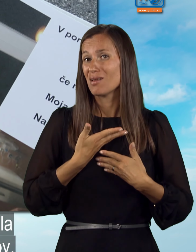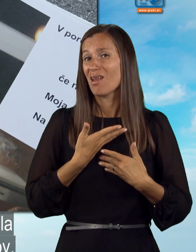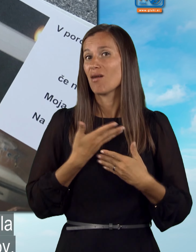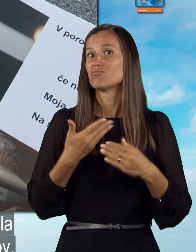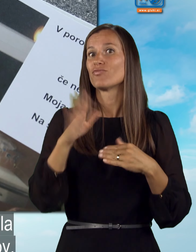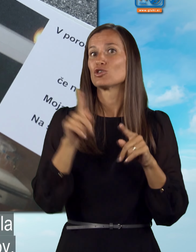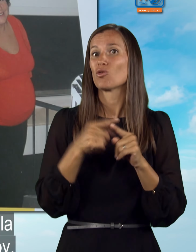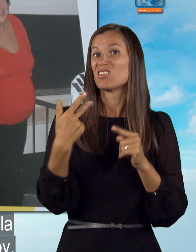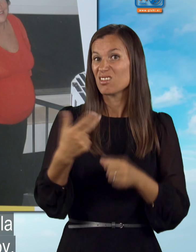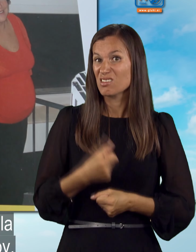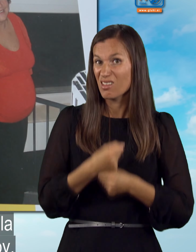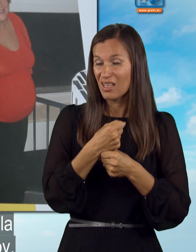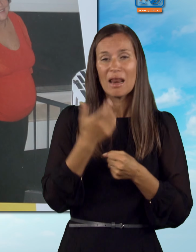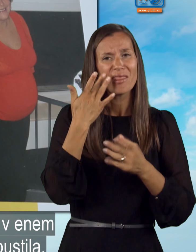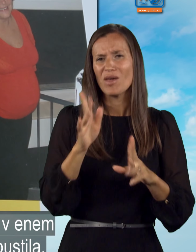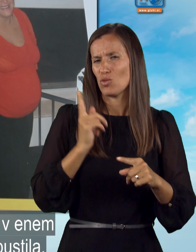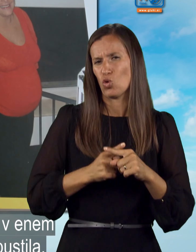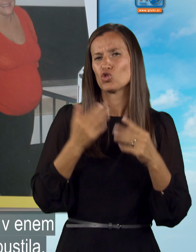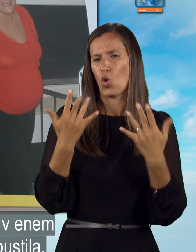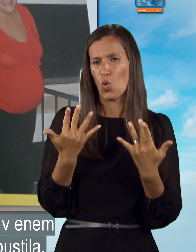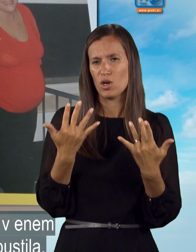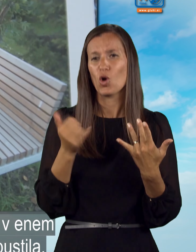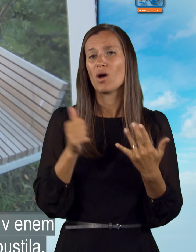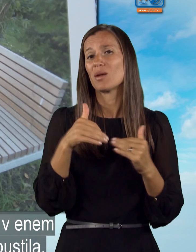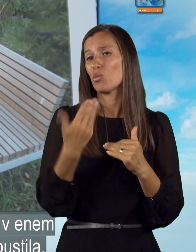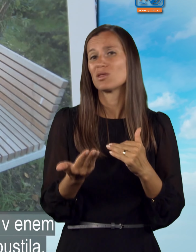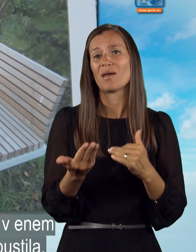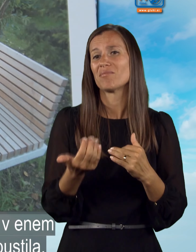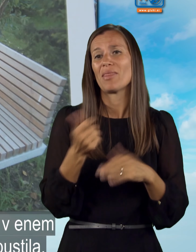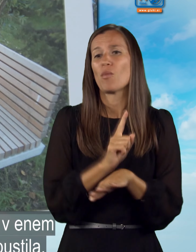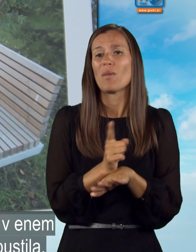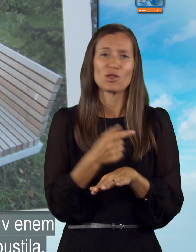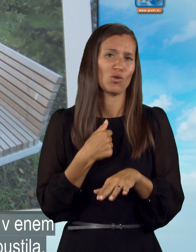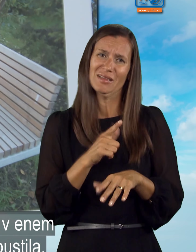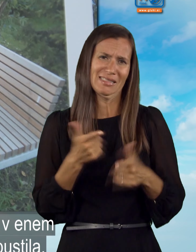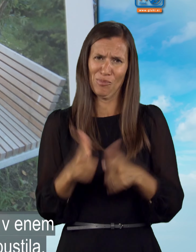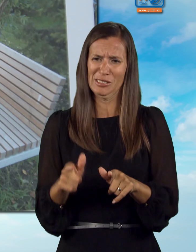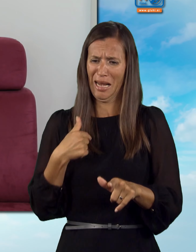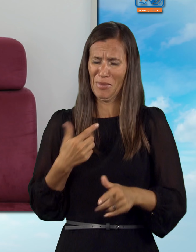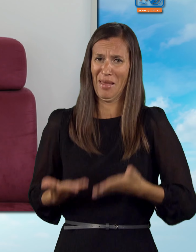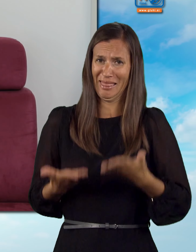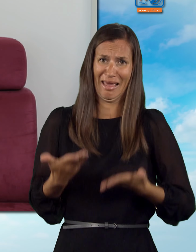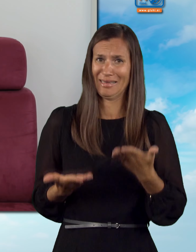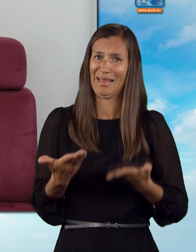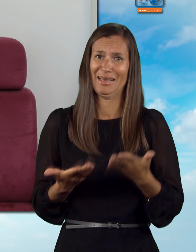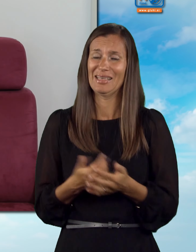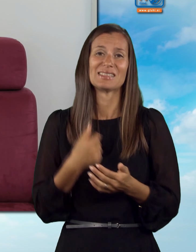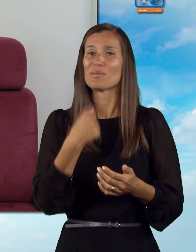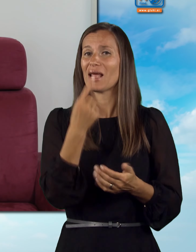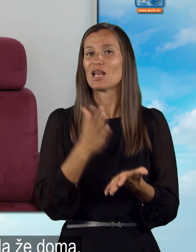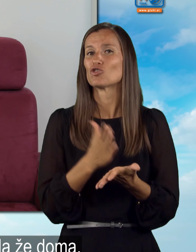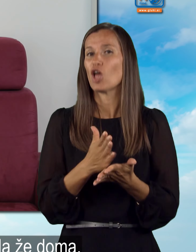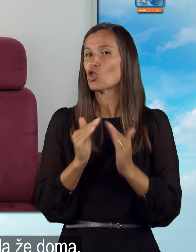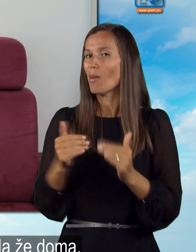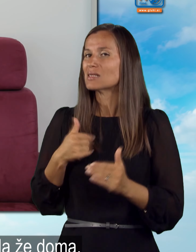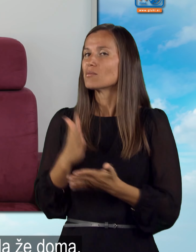dobila dobrih 30 kil, ker ne vem čisto točno koliko, ker pol sem v enem momentu nisem več pustila, da bi me tehtali.